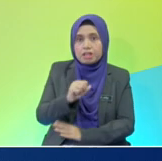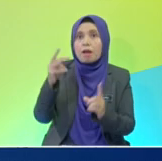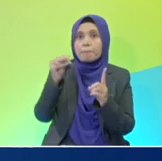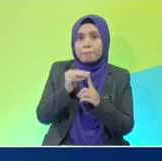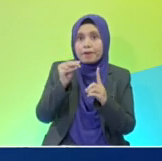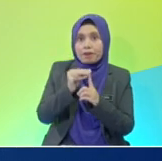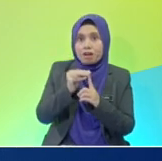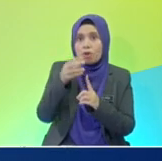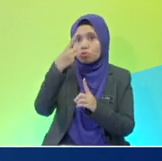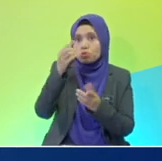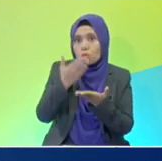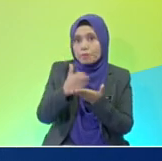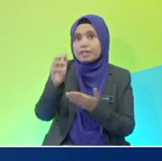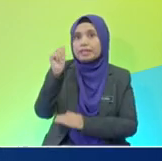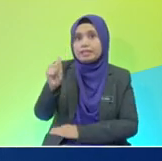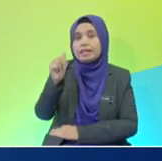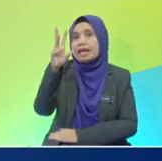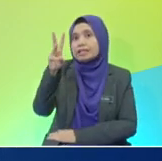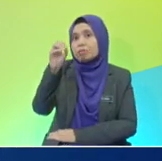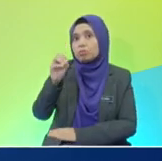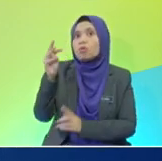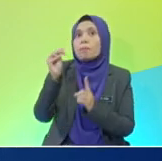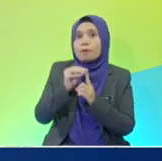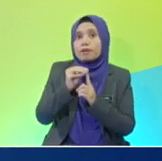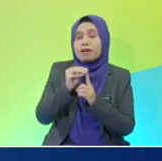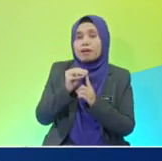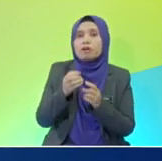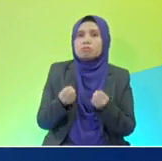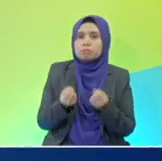untuk bagian ini 60 markah